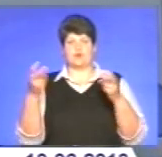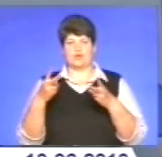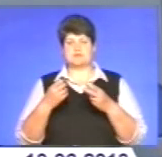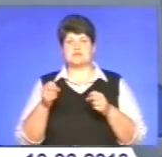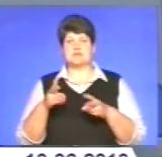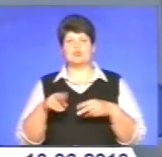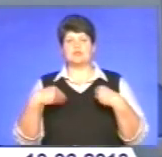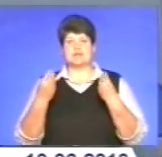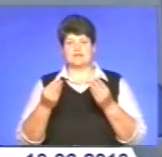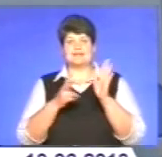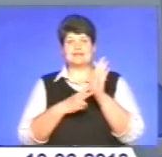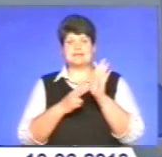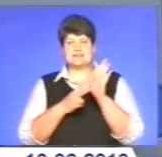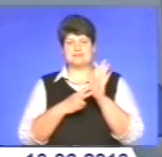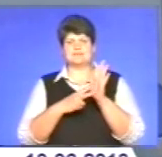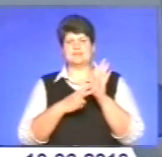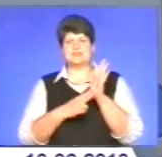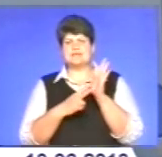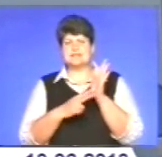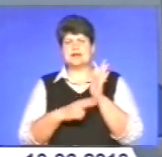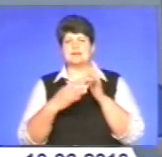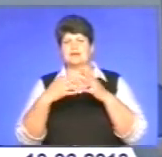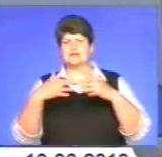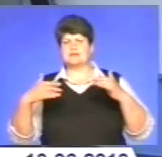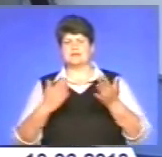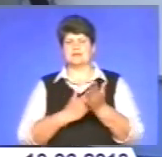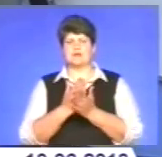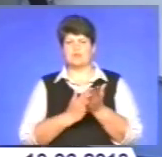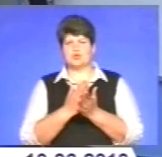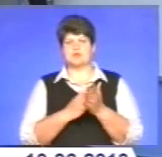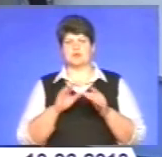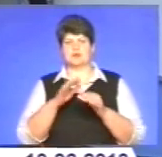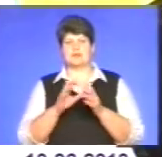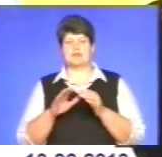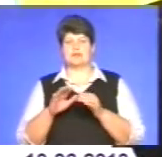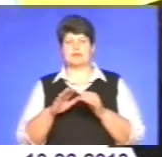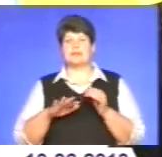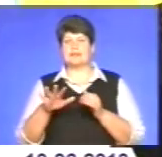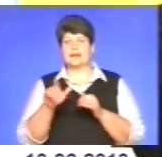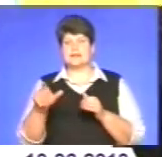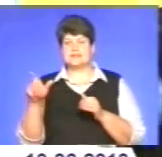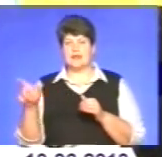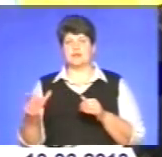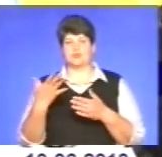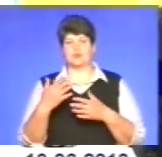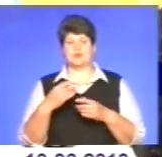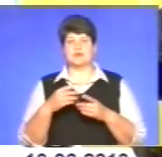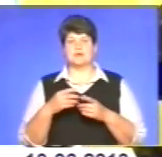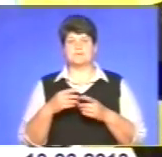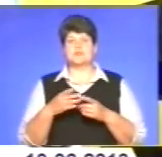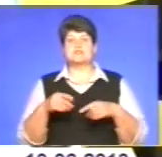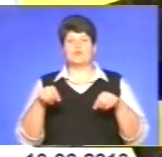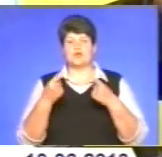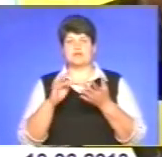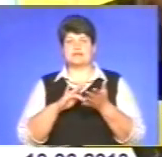тут майже 7 десятків адміністративних послуг населенню та суб'єктам господарювання. Створено центр для забезпечення